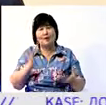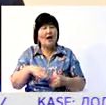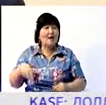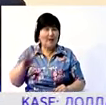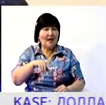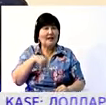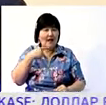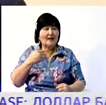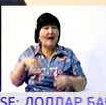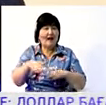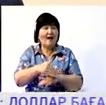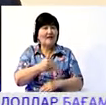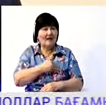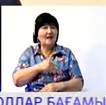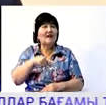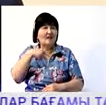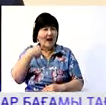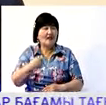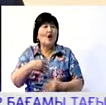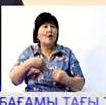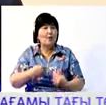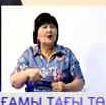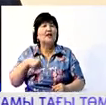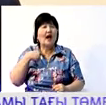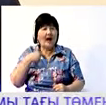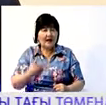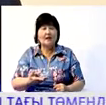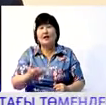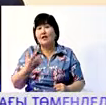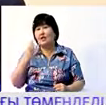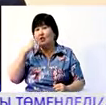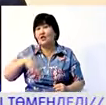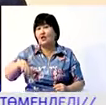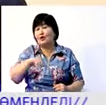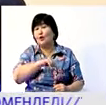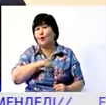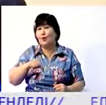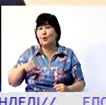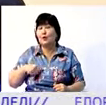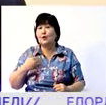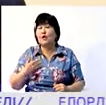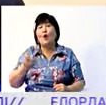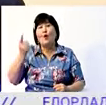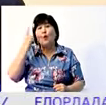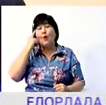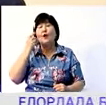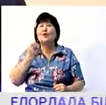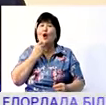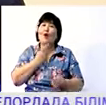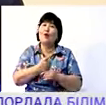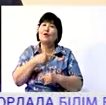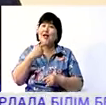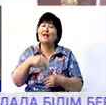Бәрін де айтып жатыр. Халықтың тілегін де айтып жатыр, мұңын да айтып жатыр. Елдің өздерінің ойын күлкісін де айтып